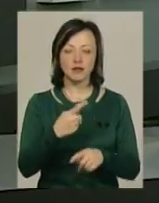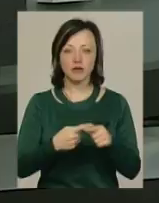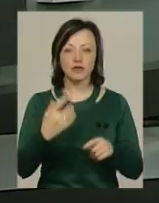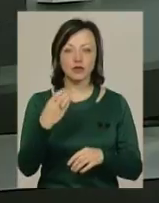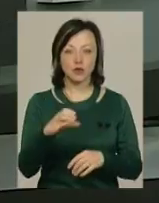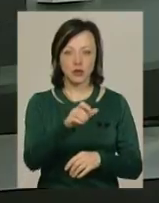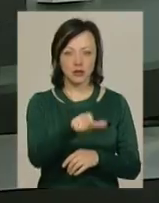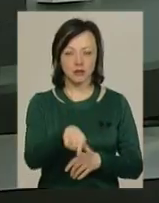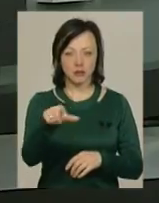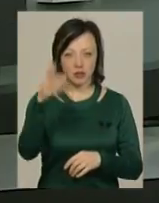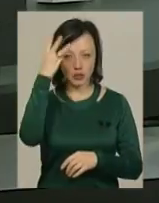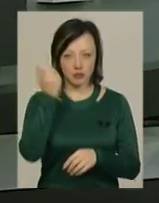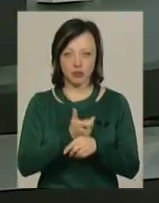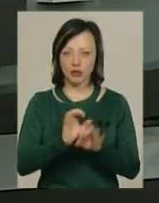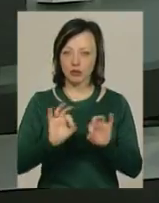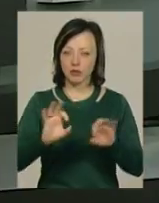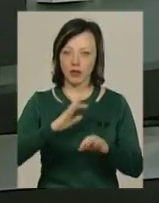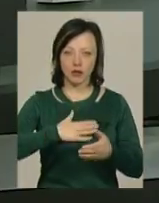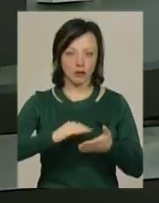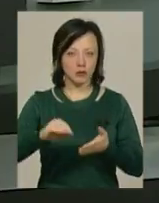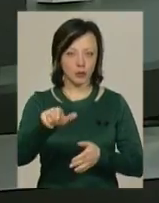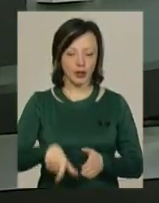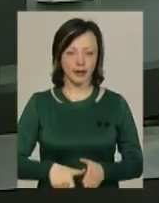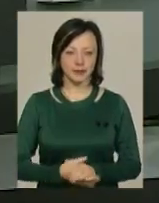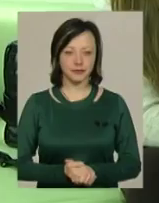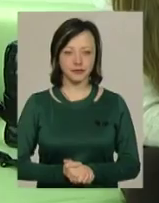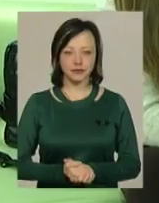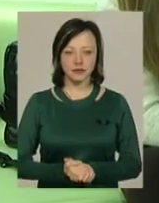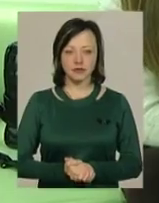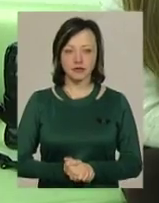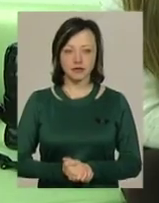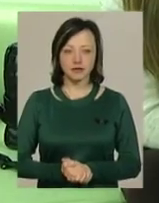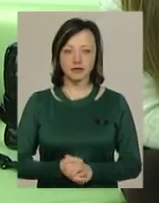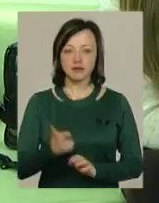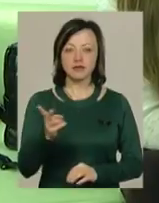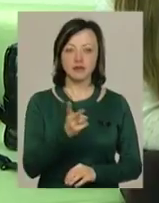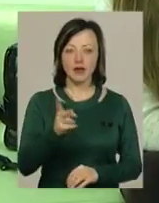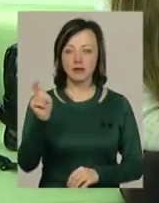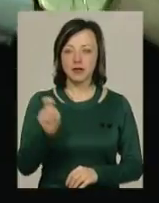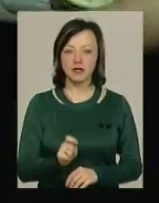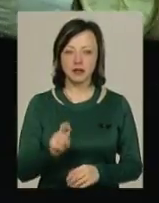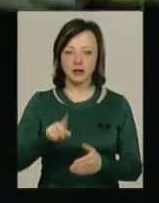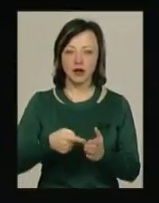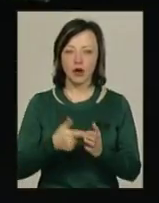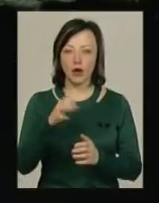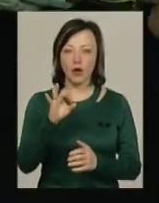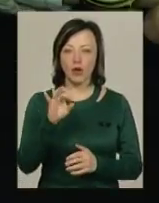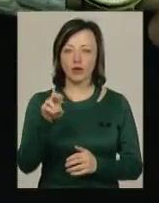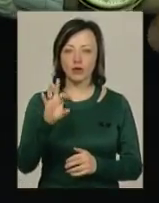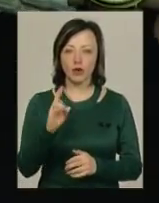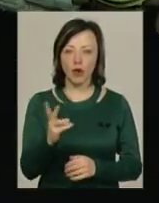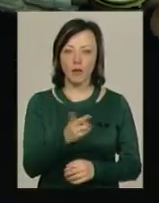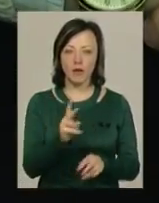2,5 сотні містян. Більше розповість Ольга Нісміянова. Катерина та Андрій Головатюки приїхали з Городка. У місцевій школі